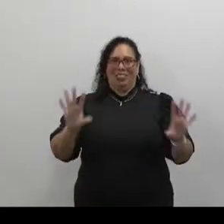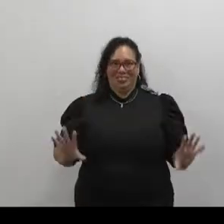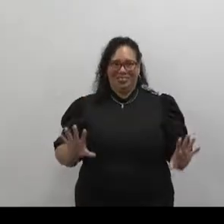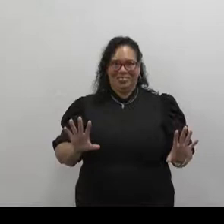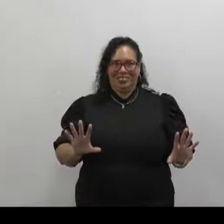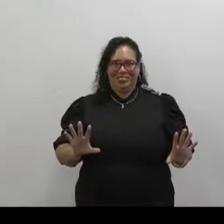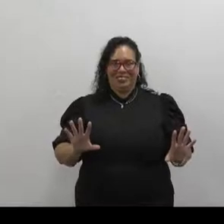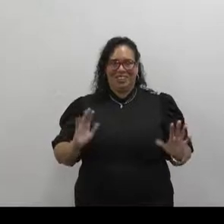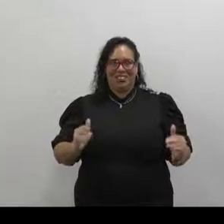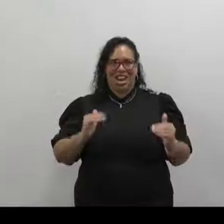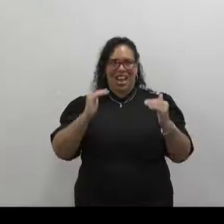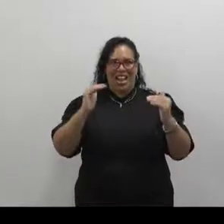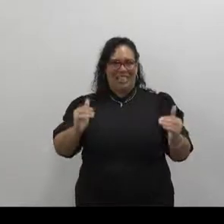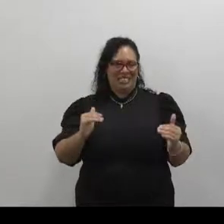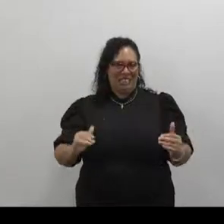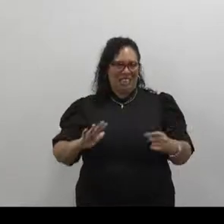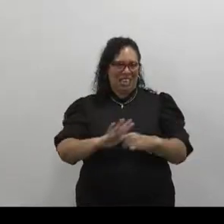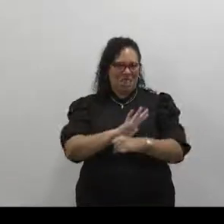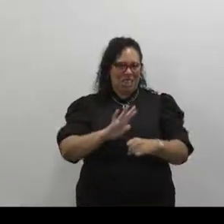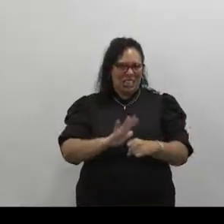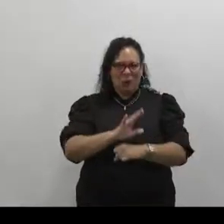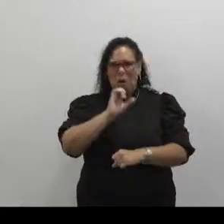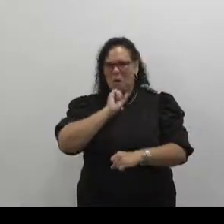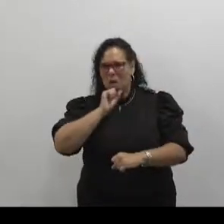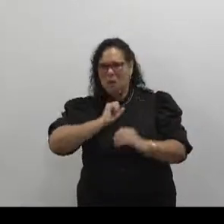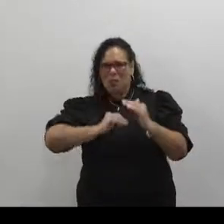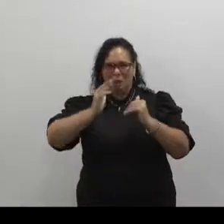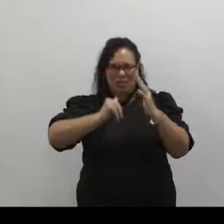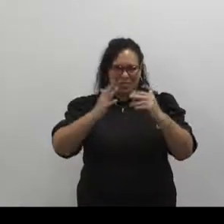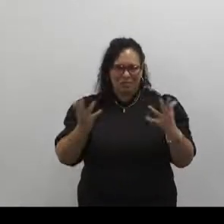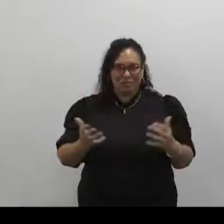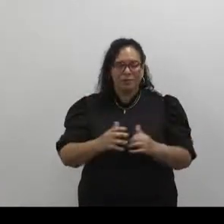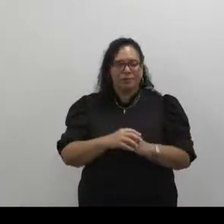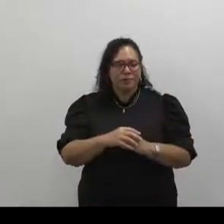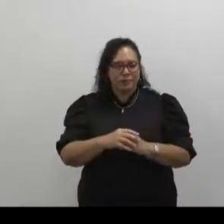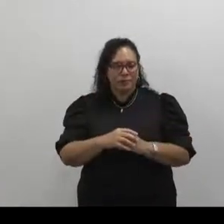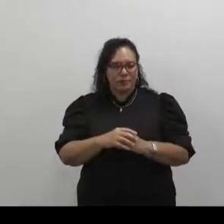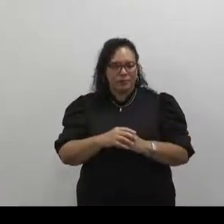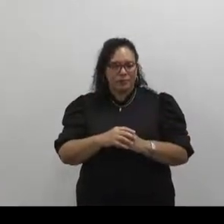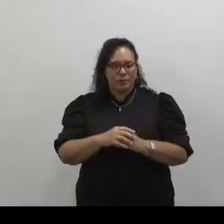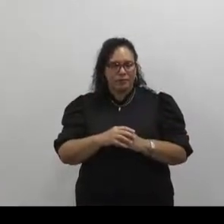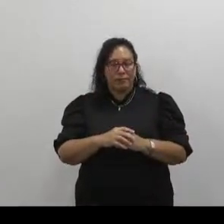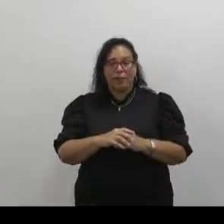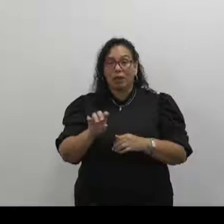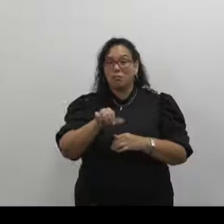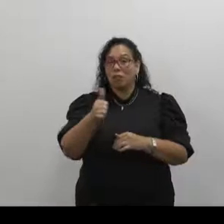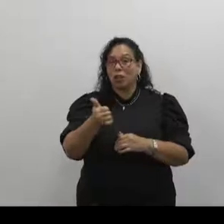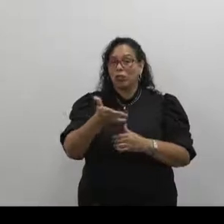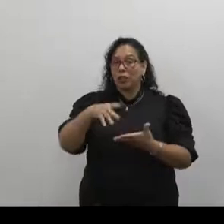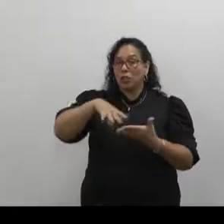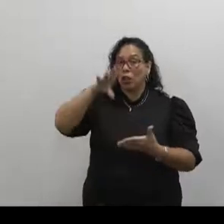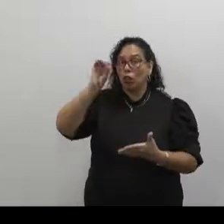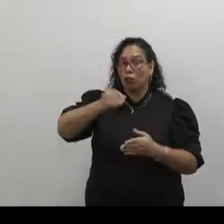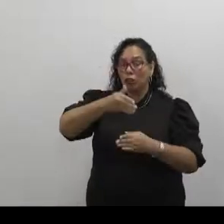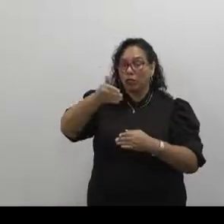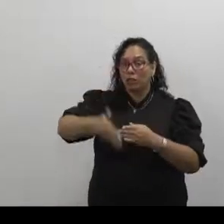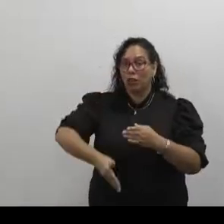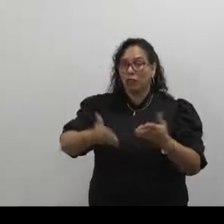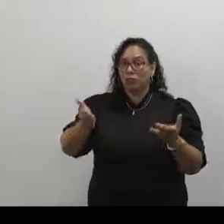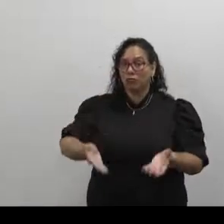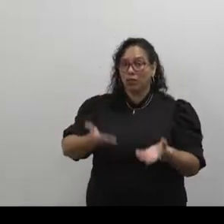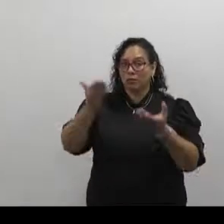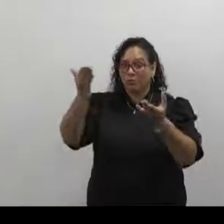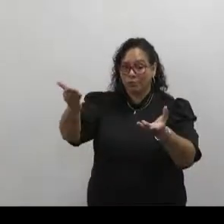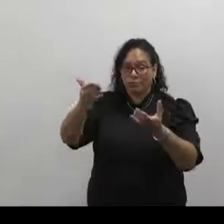nữa so mặt tập hiệp tại dương ai chuông đo bàn tam đo nà đài ban time tiết tại dương ai liên